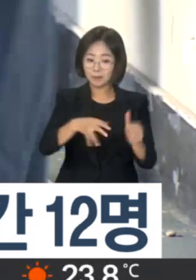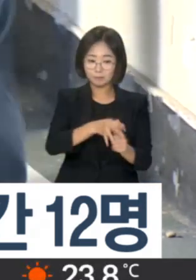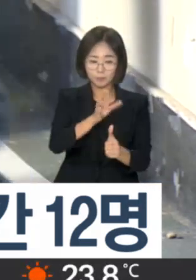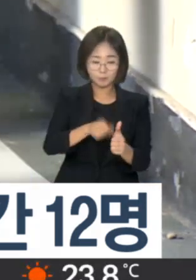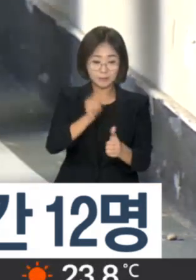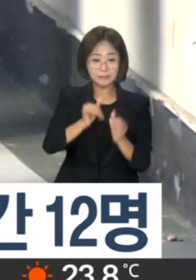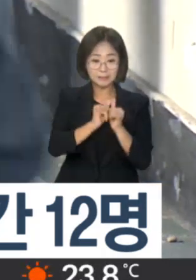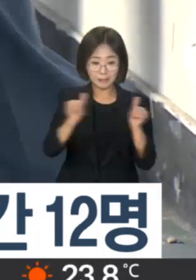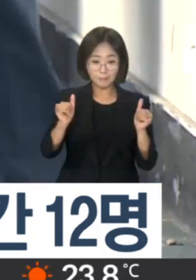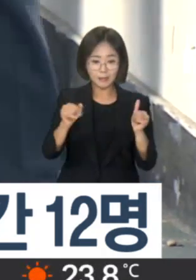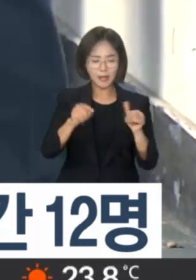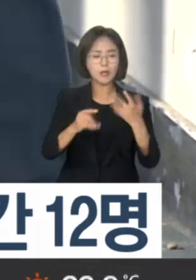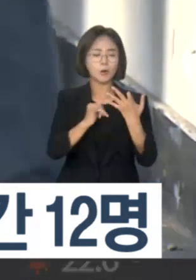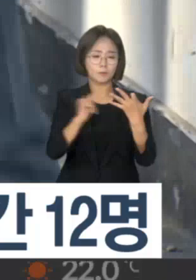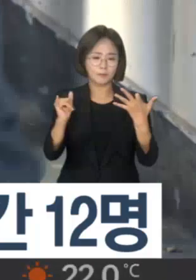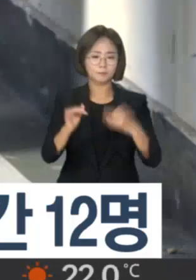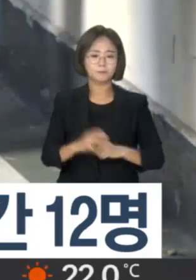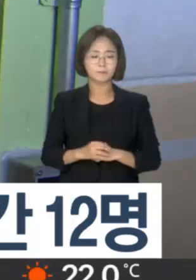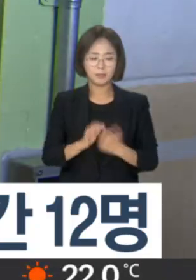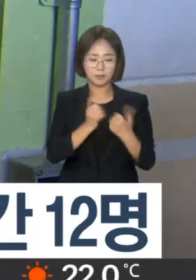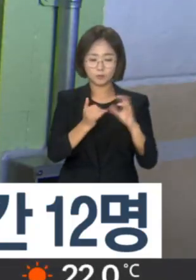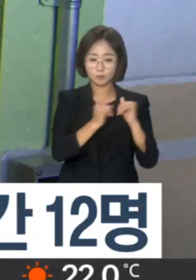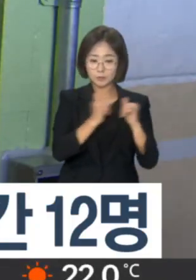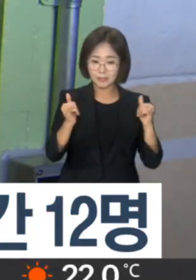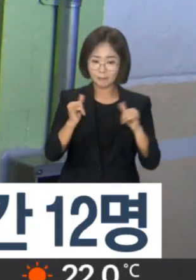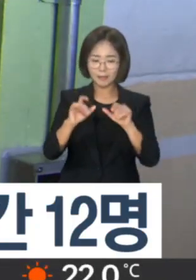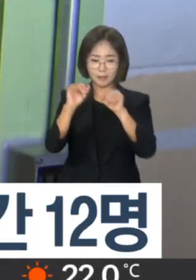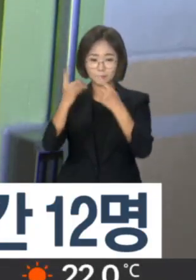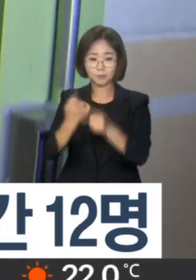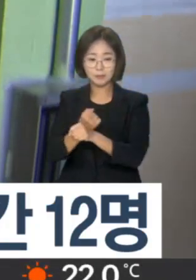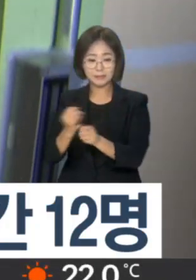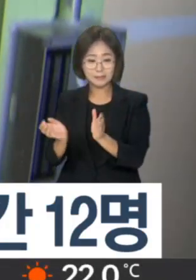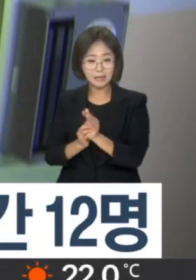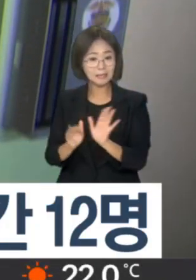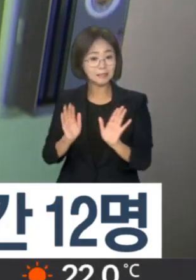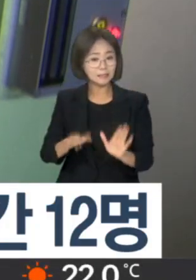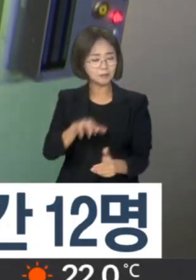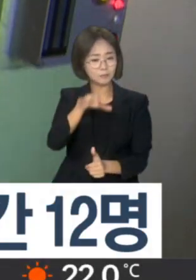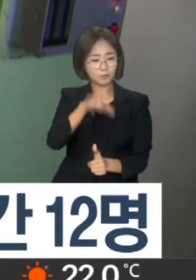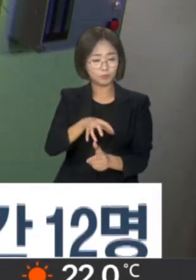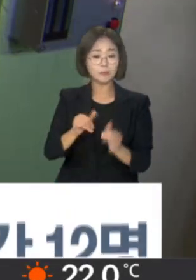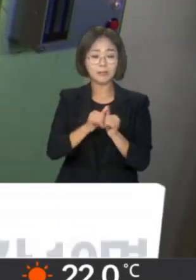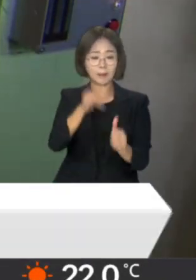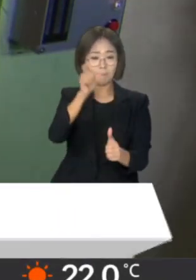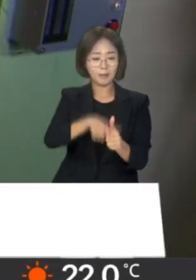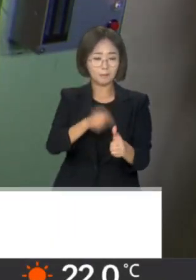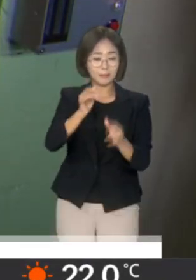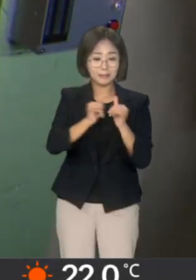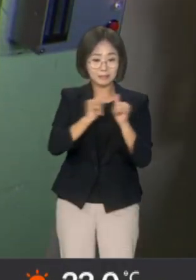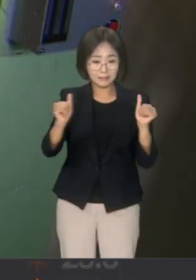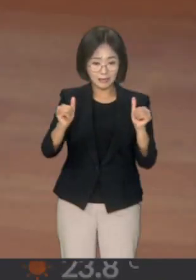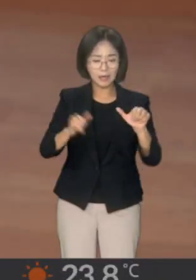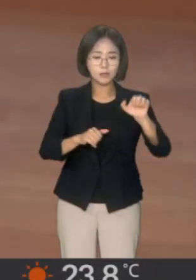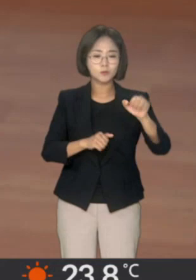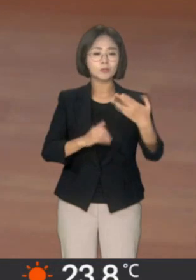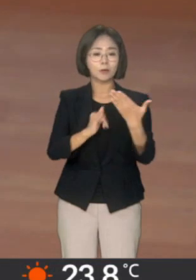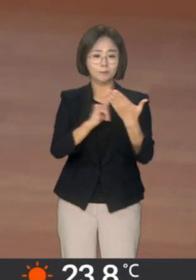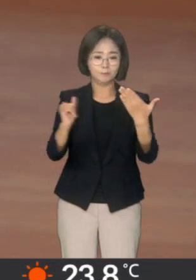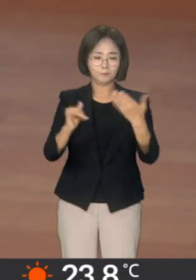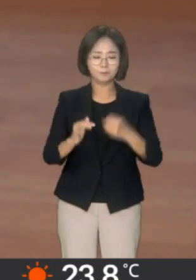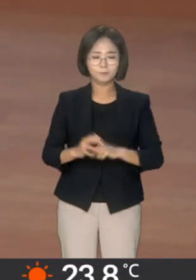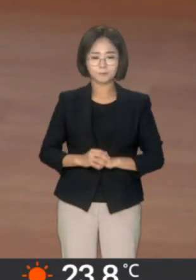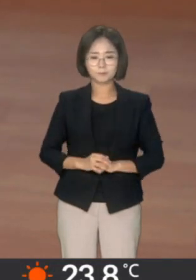19명입니다 사망자와 감염자를 제외하고 현재 남은 사형 확정자는 쉰 9명으로